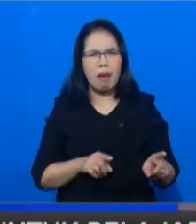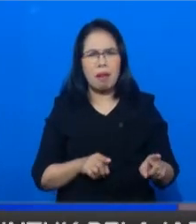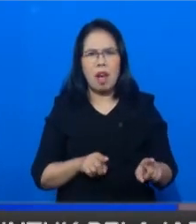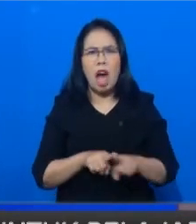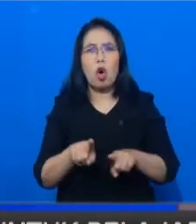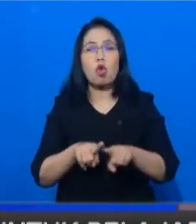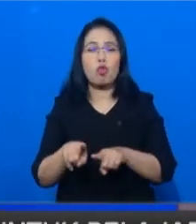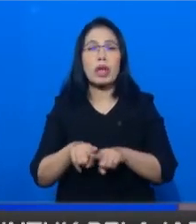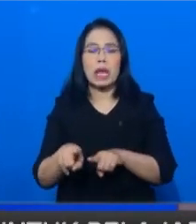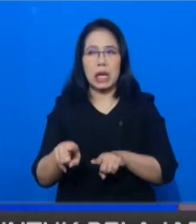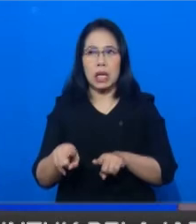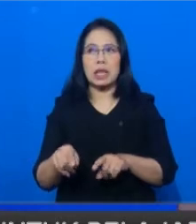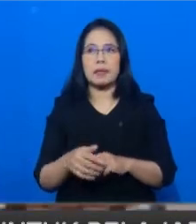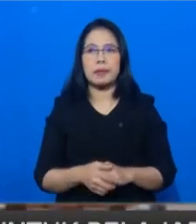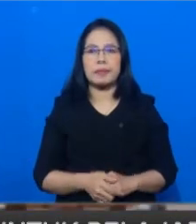ini terjadi?